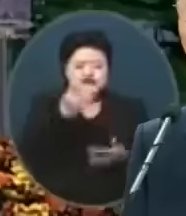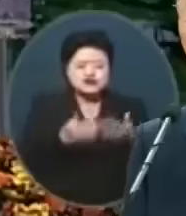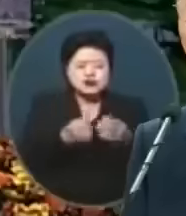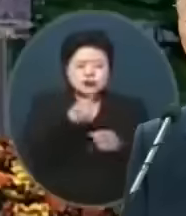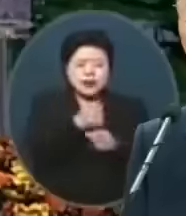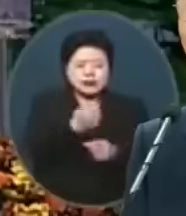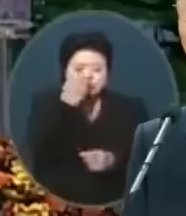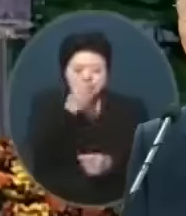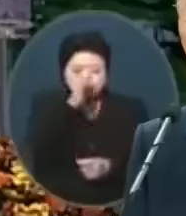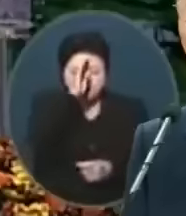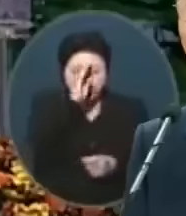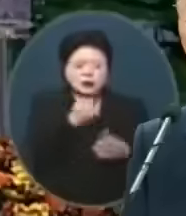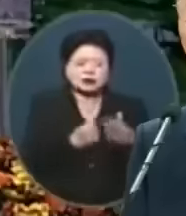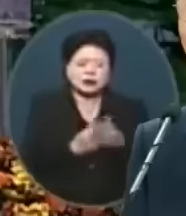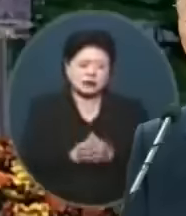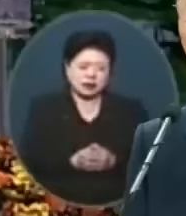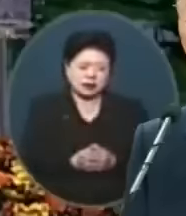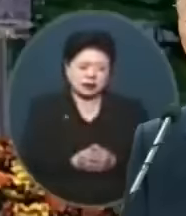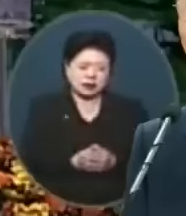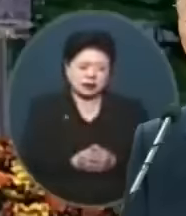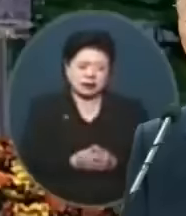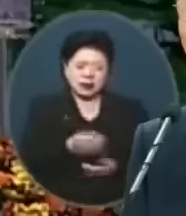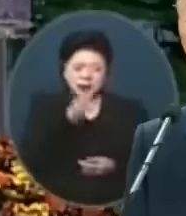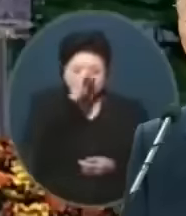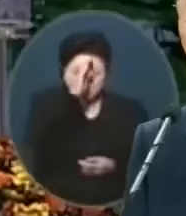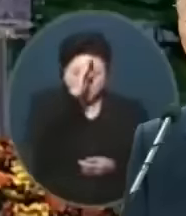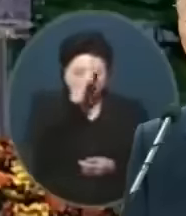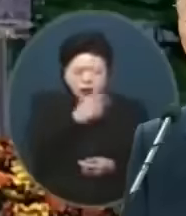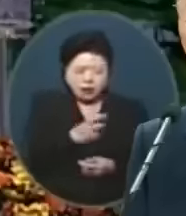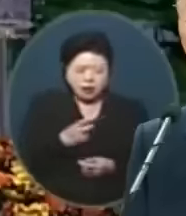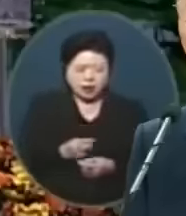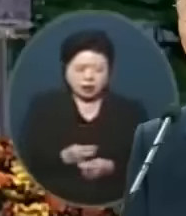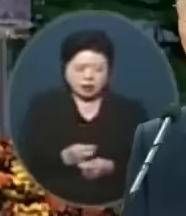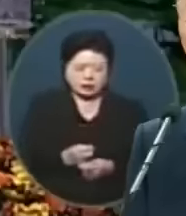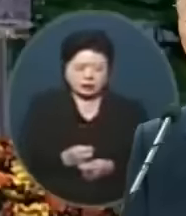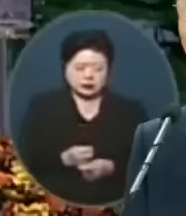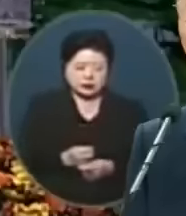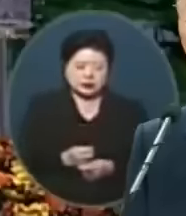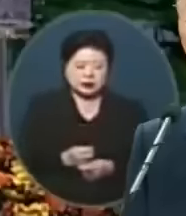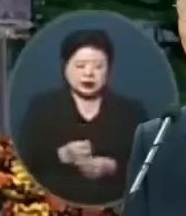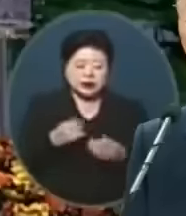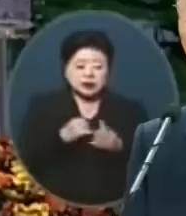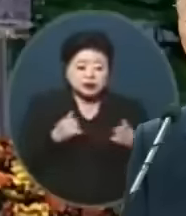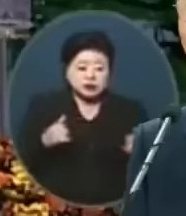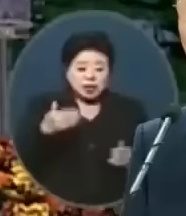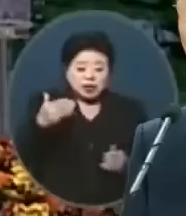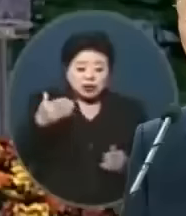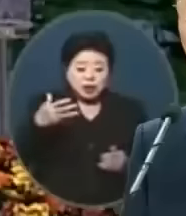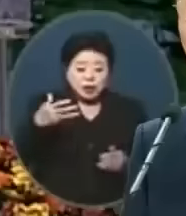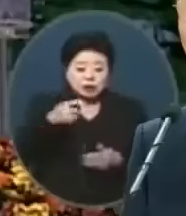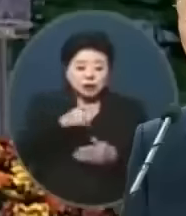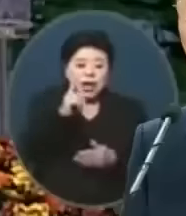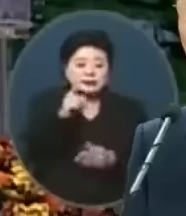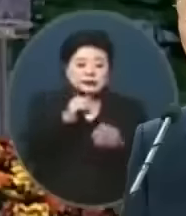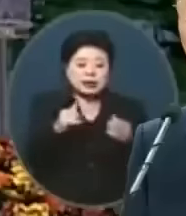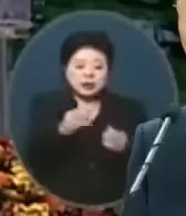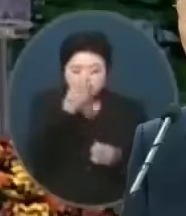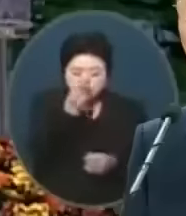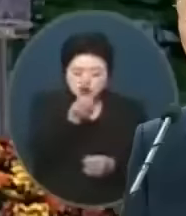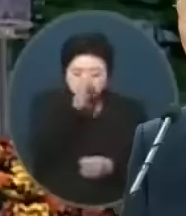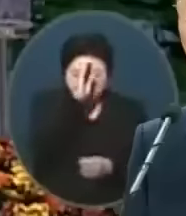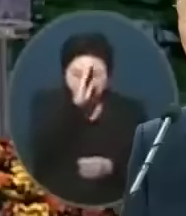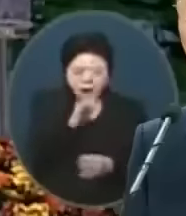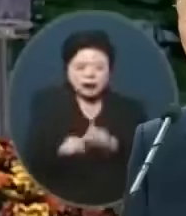일어나게 합니다. 질병관리본부에 따르면 성인 8명 중 1명이 우울증을 앓고 있고